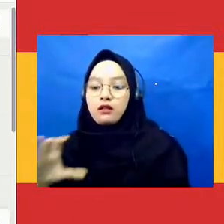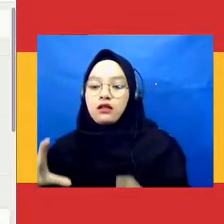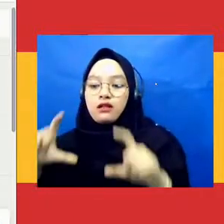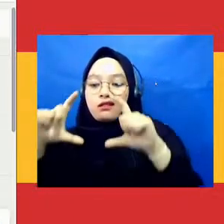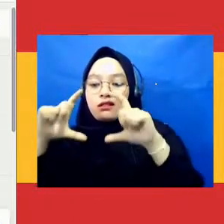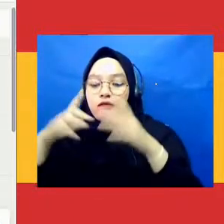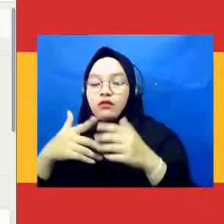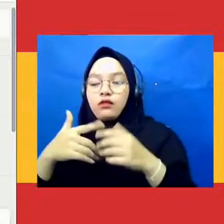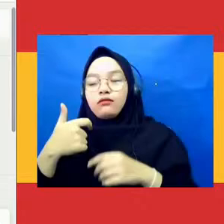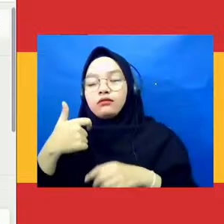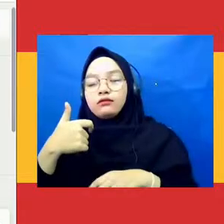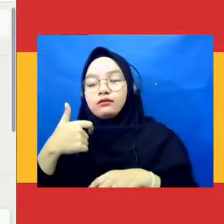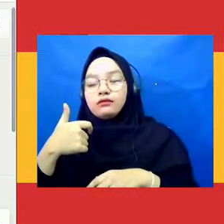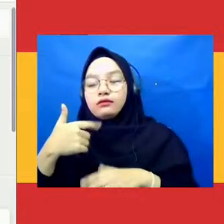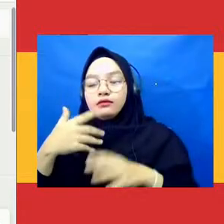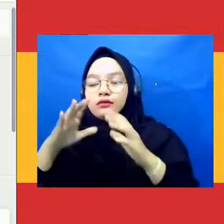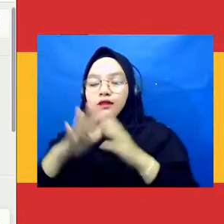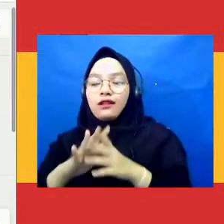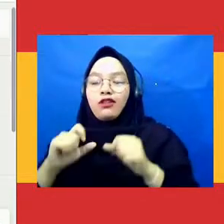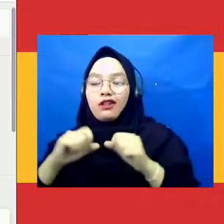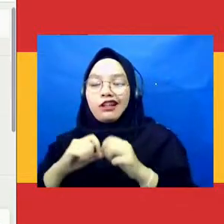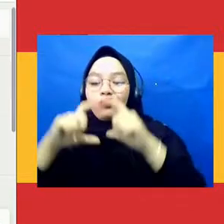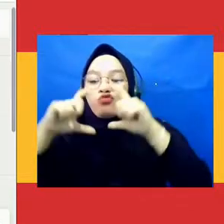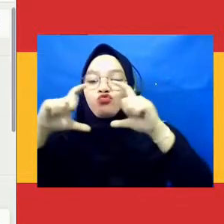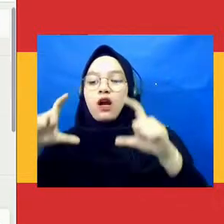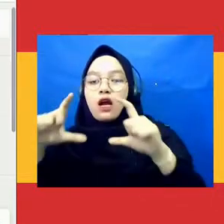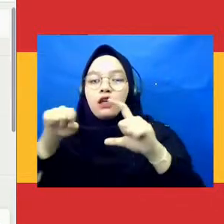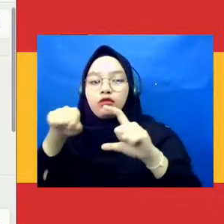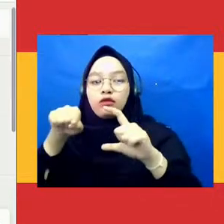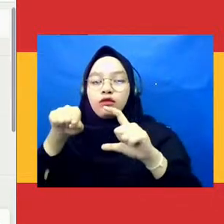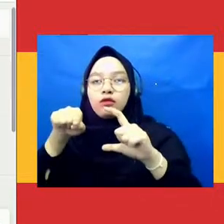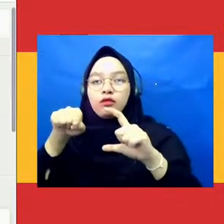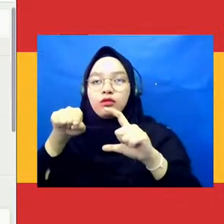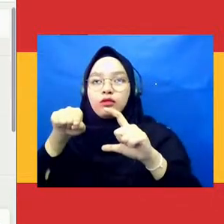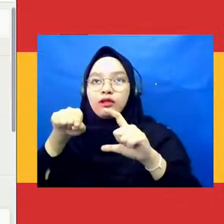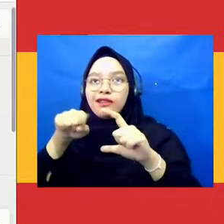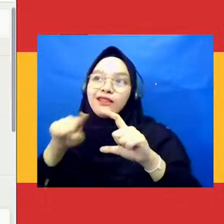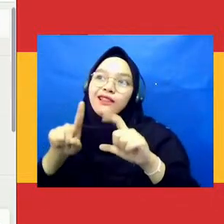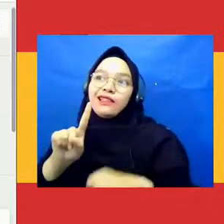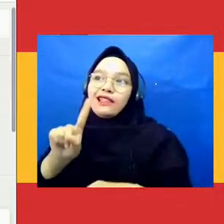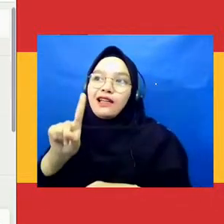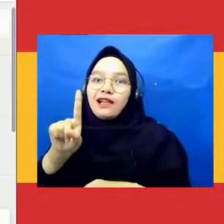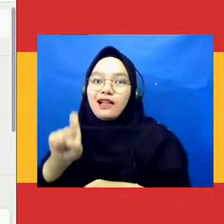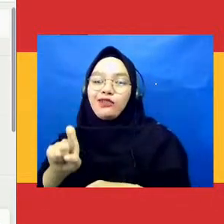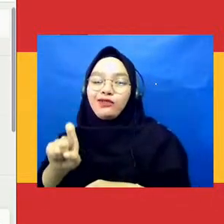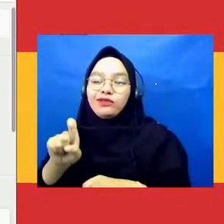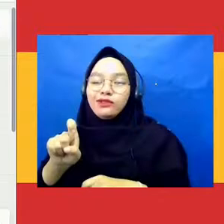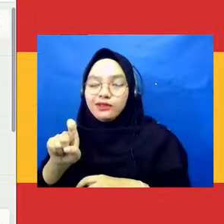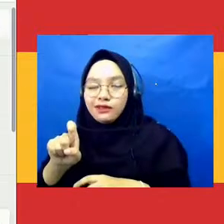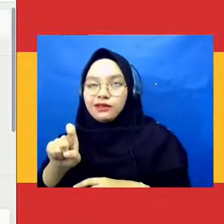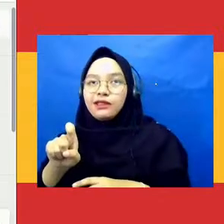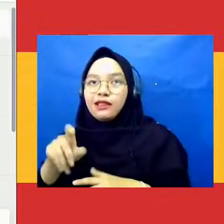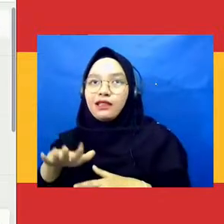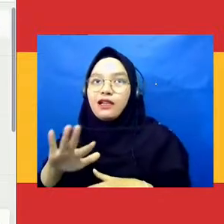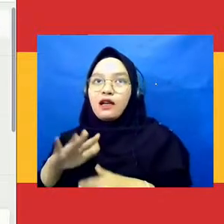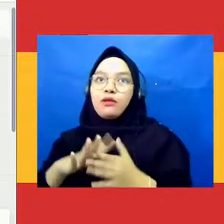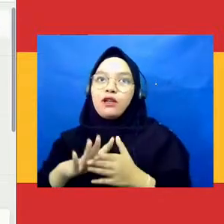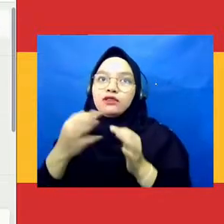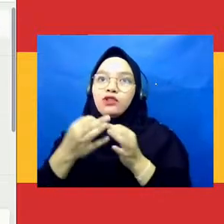yang lebih kurang penting, tapi paling tidak mereka tidak harus mendapatkan penanganan segera misalnya.